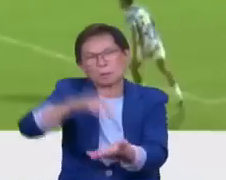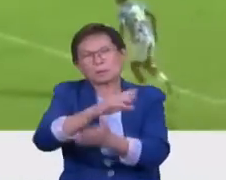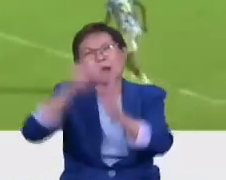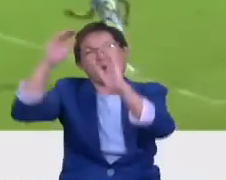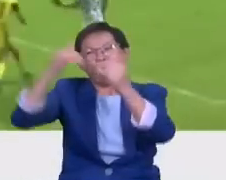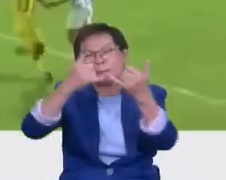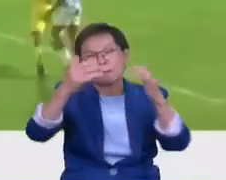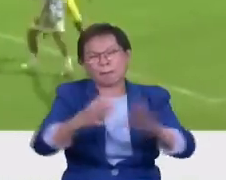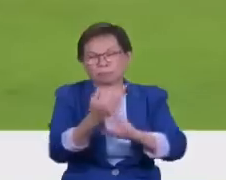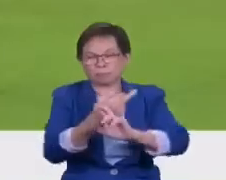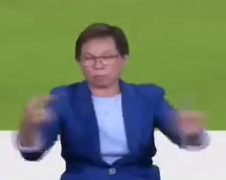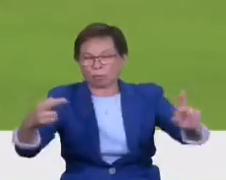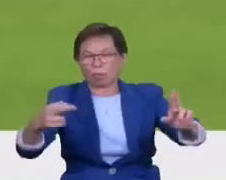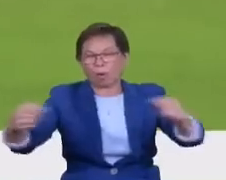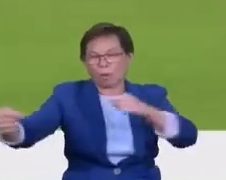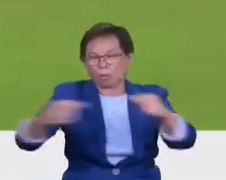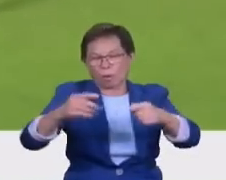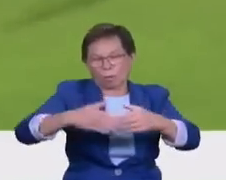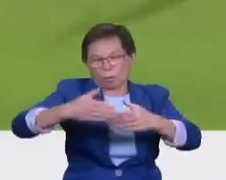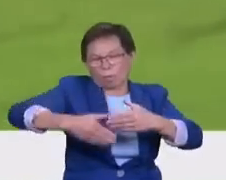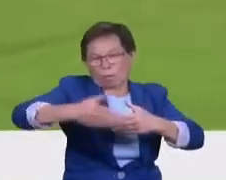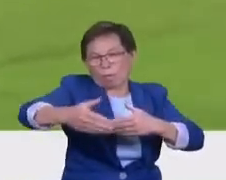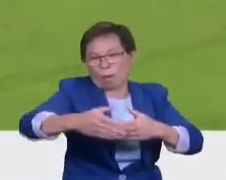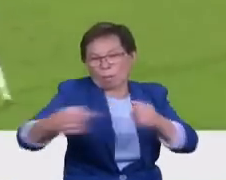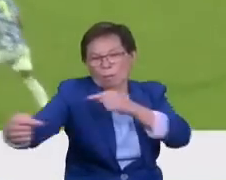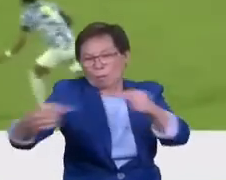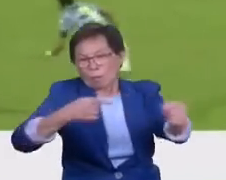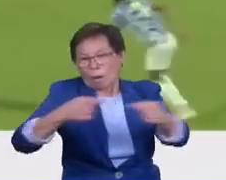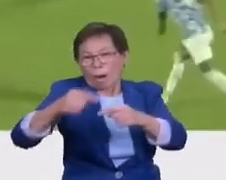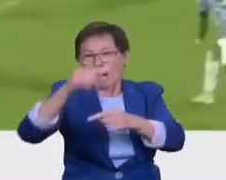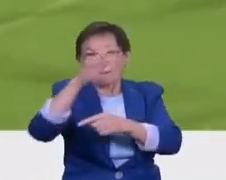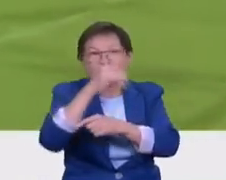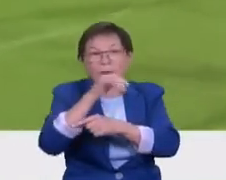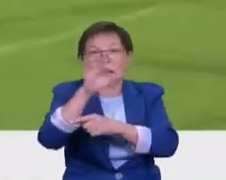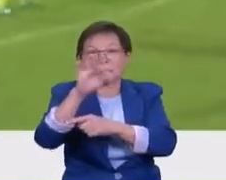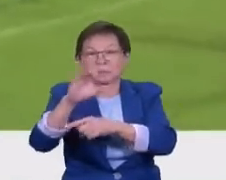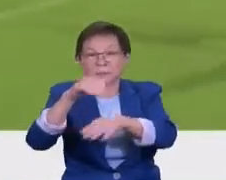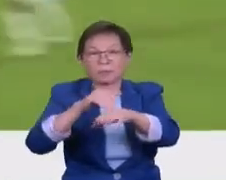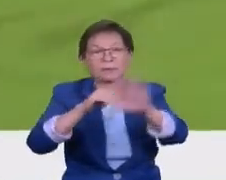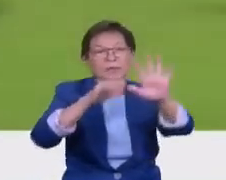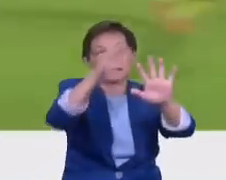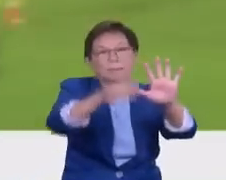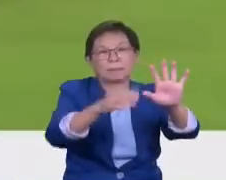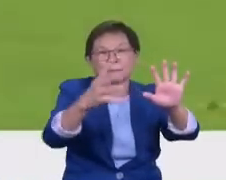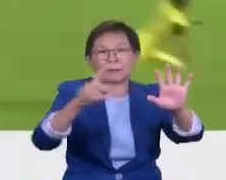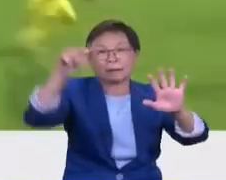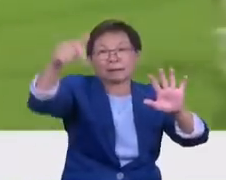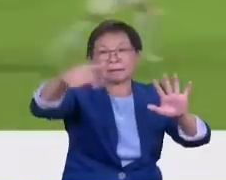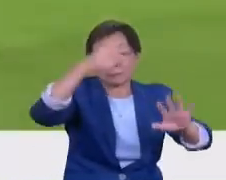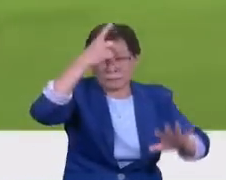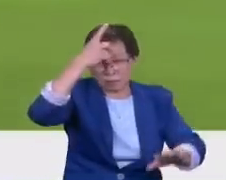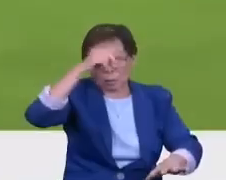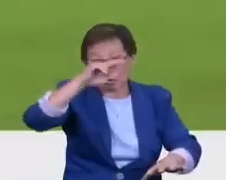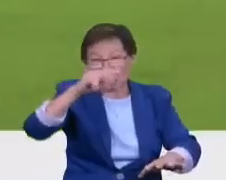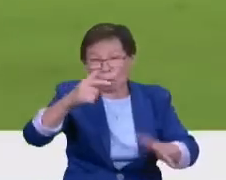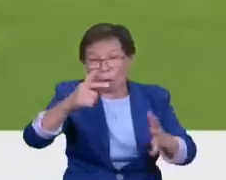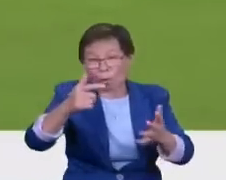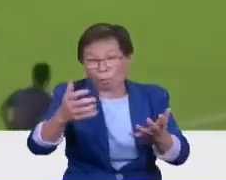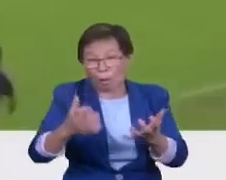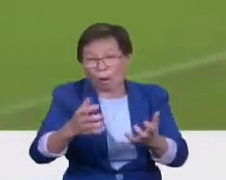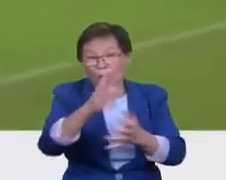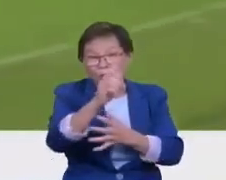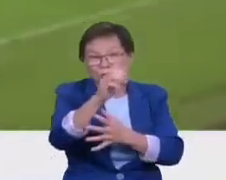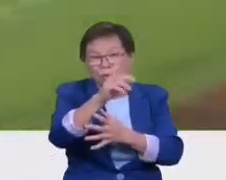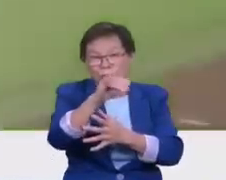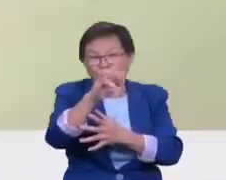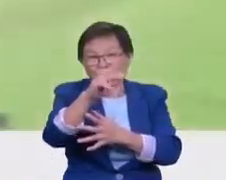bersedia untuk perlawanan seterusnya menentang Melaka FC pada 5 April nanti dat Ong turut mahu agar Dominik